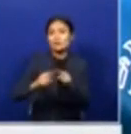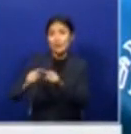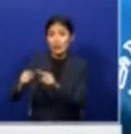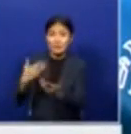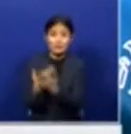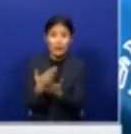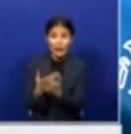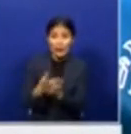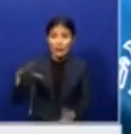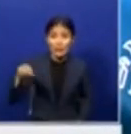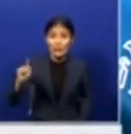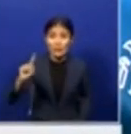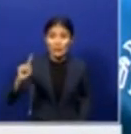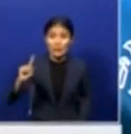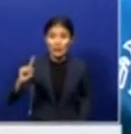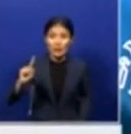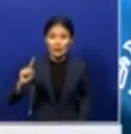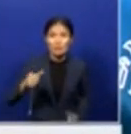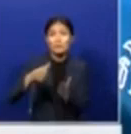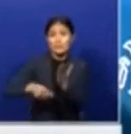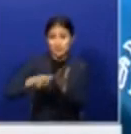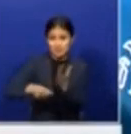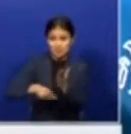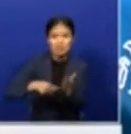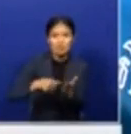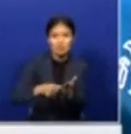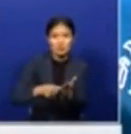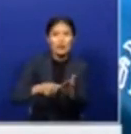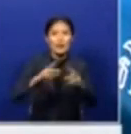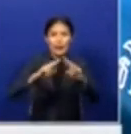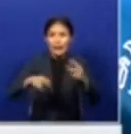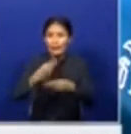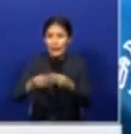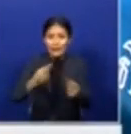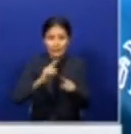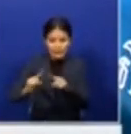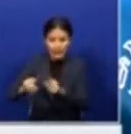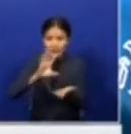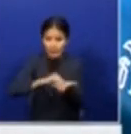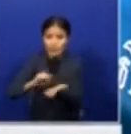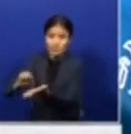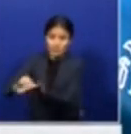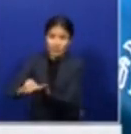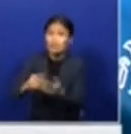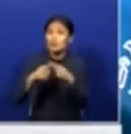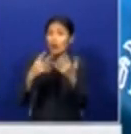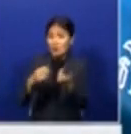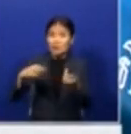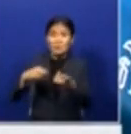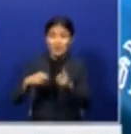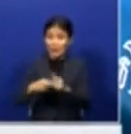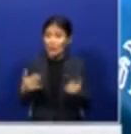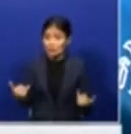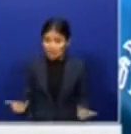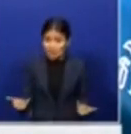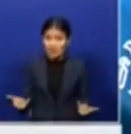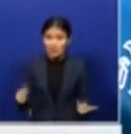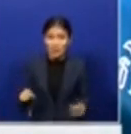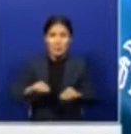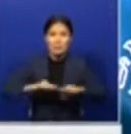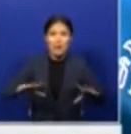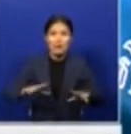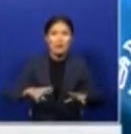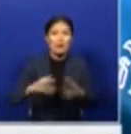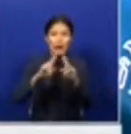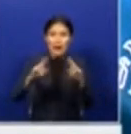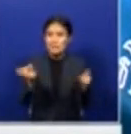ได้บางส่วนจากการจัดเก็บซึ่งแน่นอนด้วยวิกฤตครั้งนี้เขาคงจะเก็บได้น้อยผมอยากจะให้เราเนี่ยได้ดูแลเขาด้วย